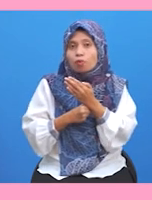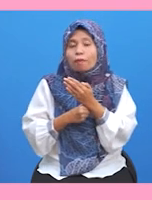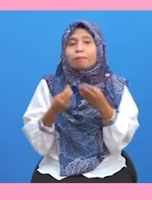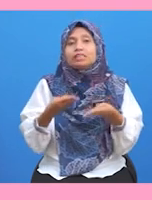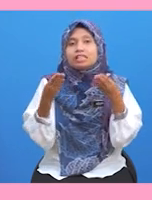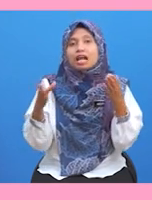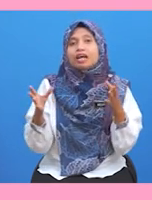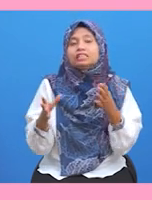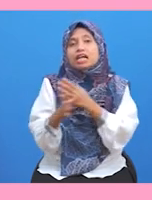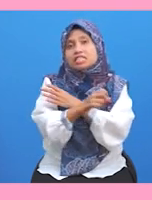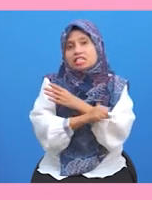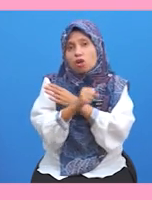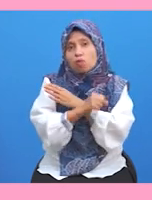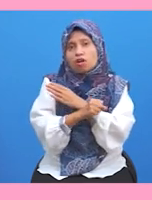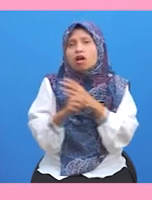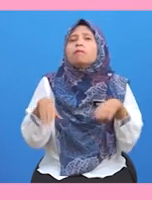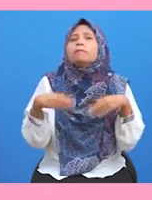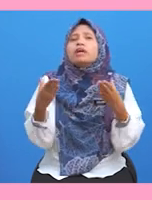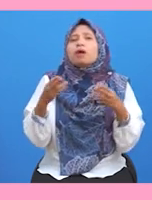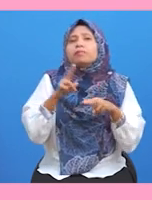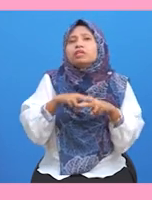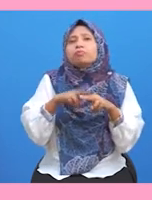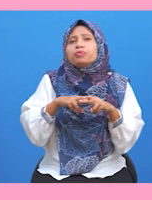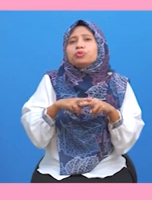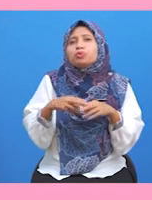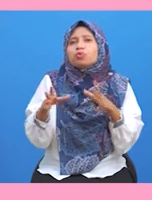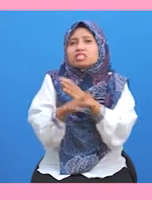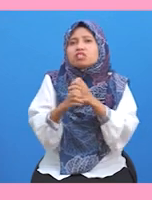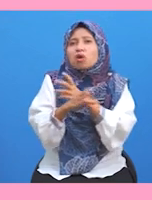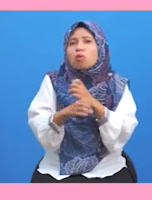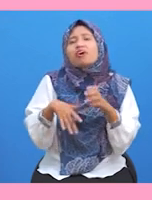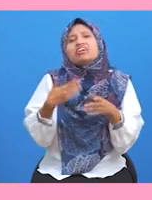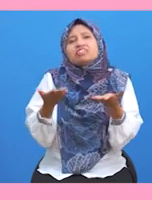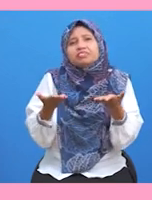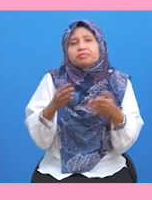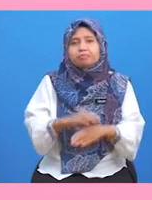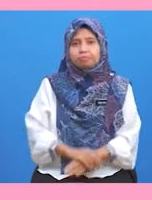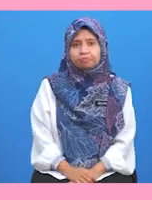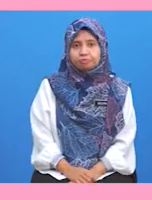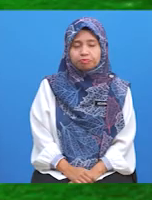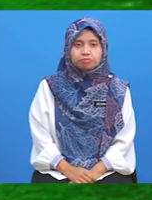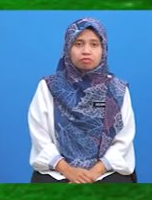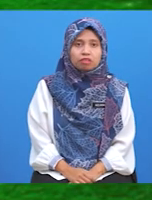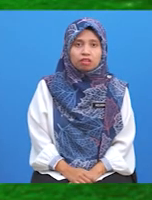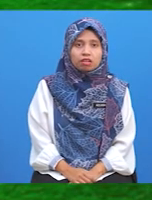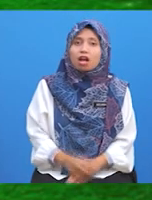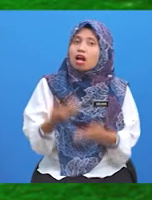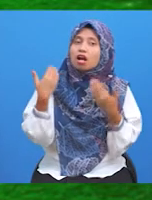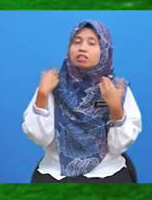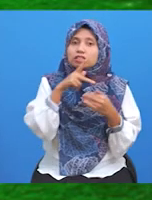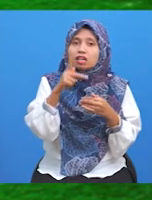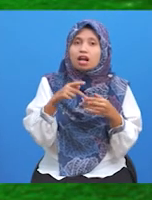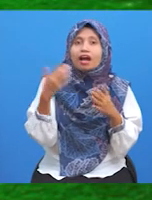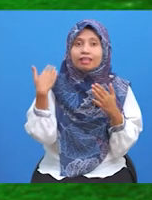murid-murid bagaimanakah pula reaksi penduduk tempatan terhadap penyerahan Sarawak kepada British? Adakah